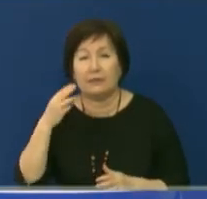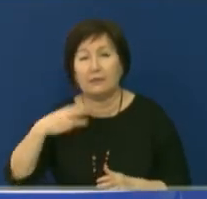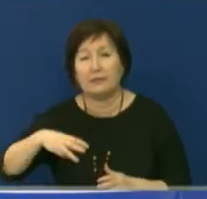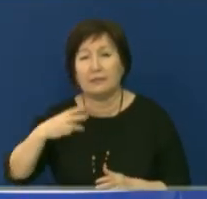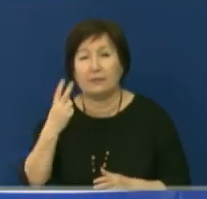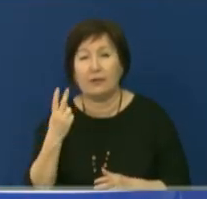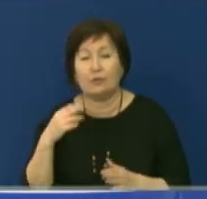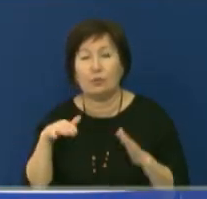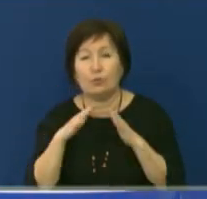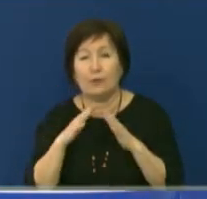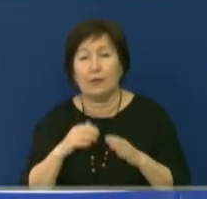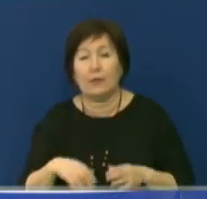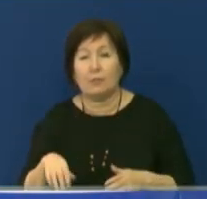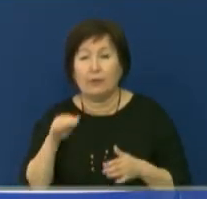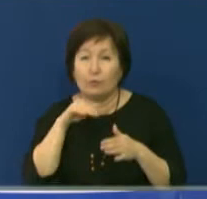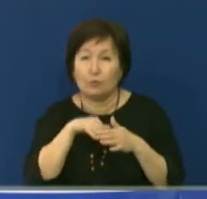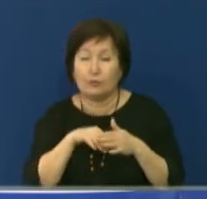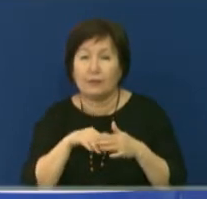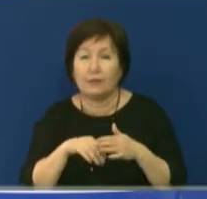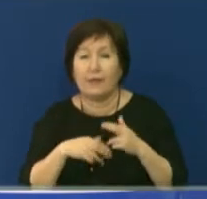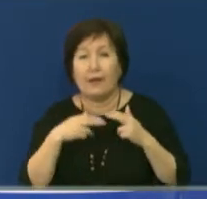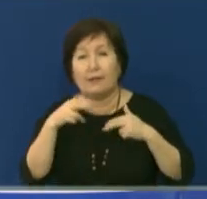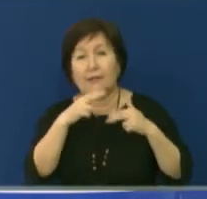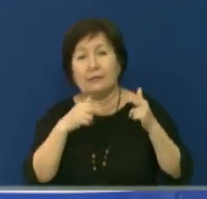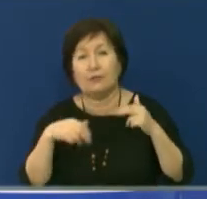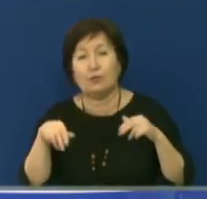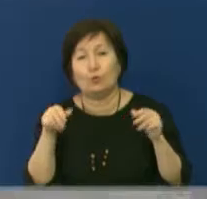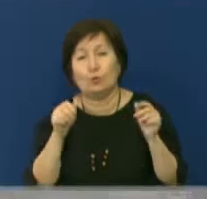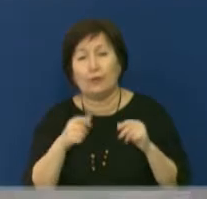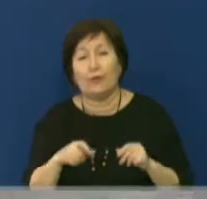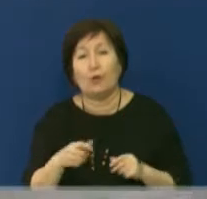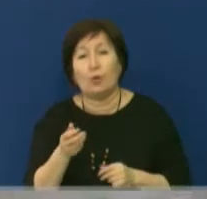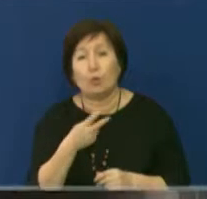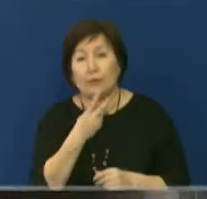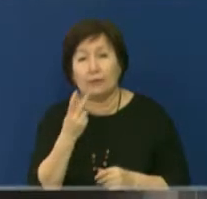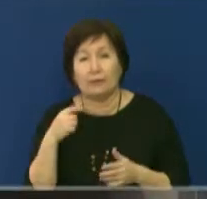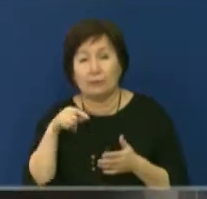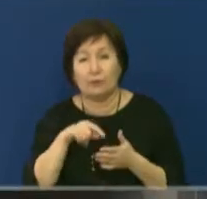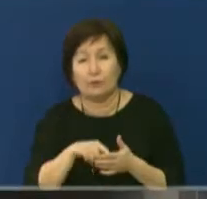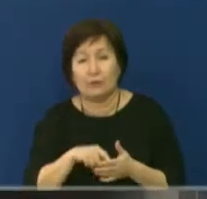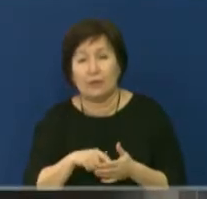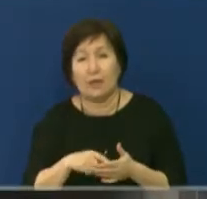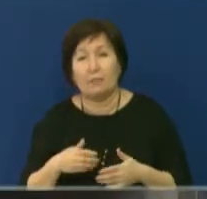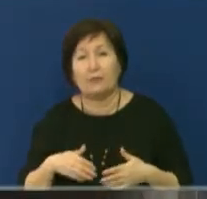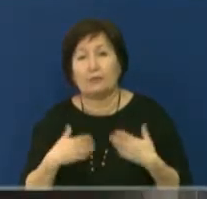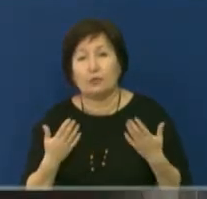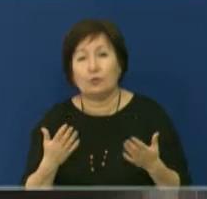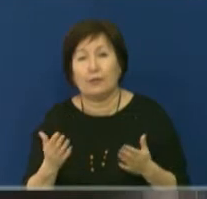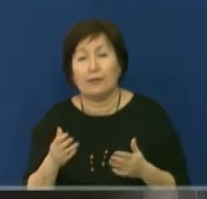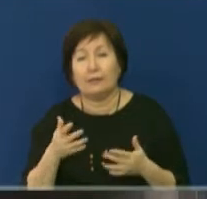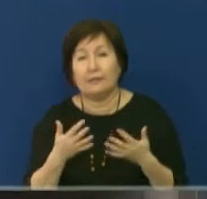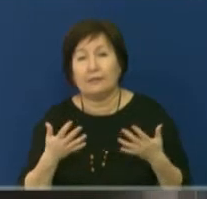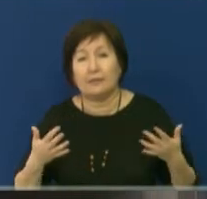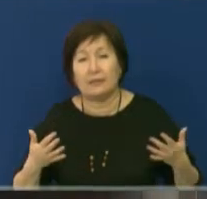проводимой работе по внутренней архитектуре города. В настоящее время отделом архитектуры и градостроительства предложено несколько вариантов окраски